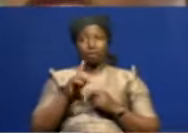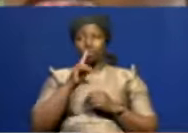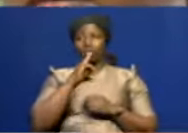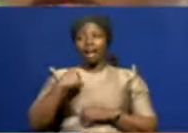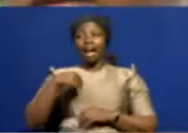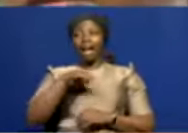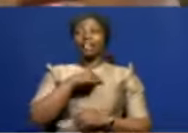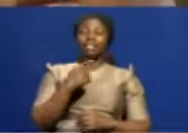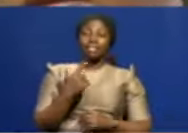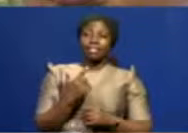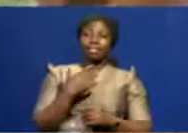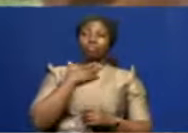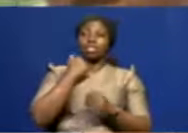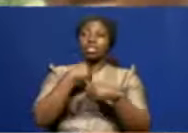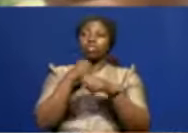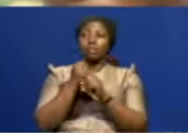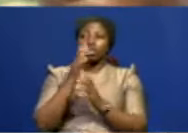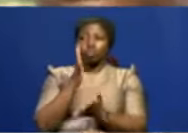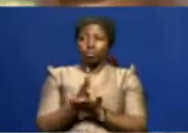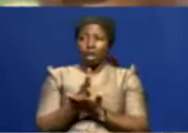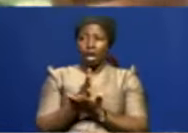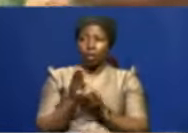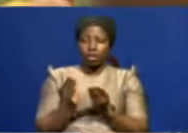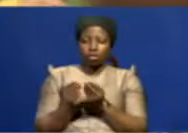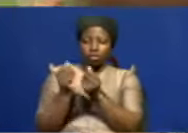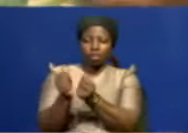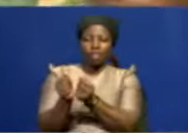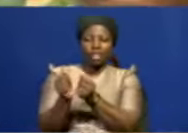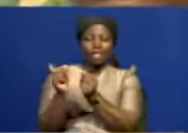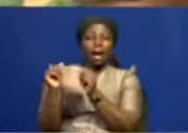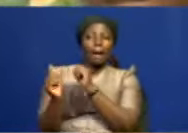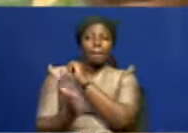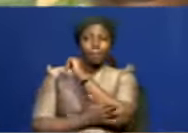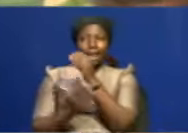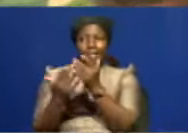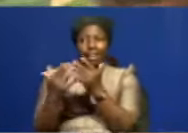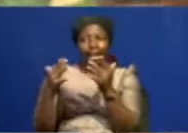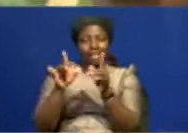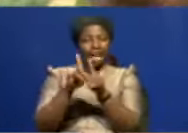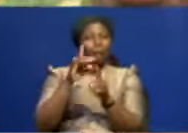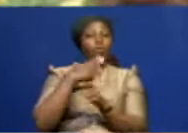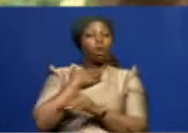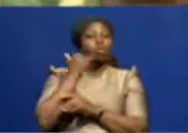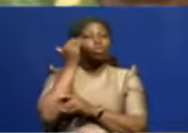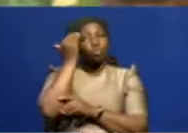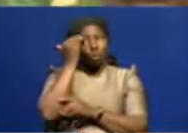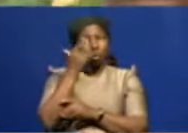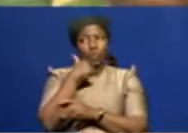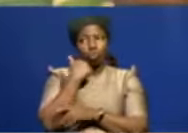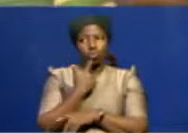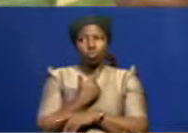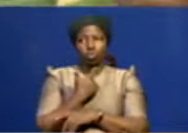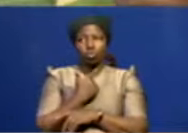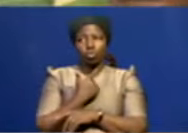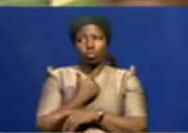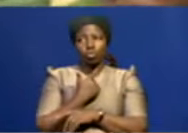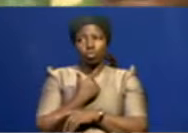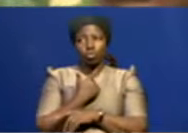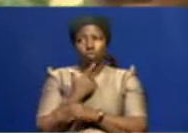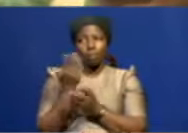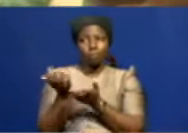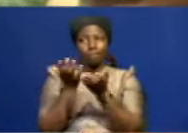kuleta kuhakikisha kwamba tunachunguza mambo haya. Na vile vile pia tutakuchungulia ni nani yule alibeba tiari akarusha ndani ya